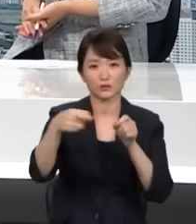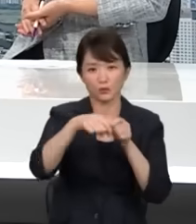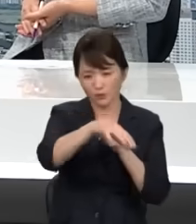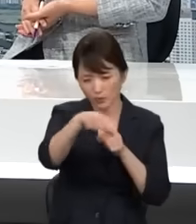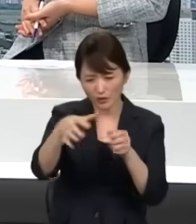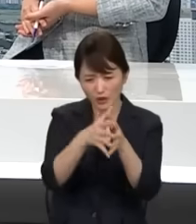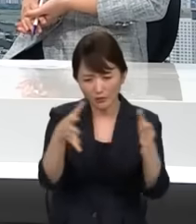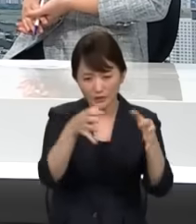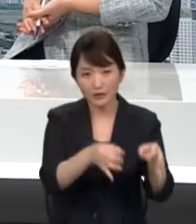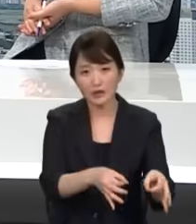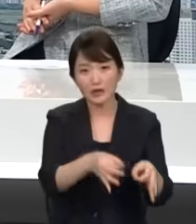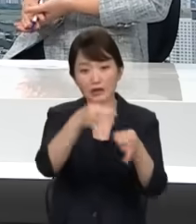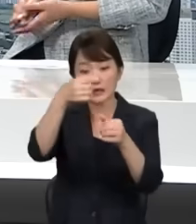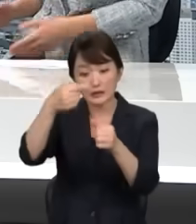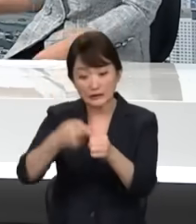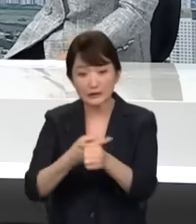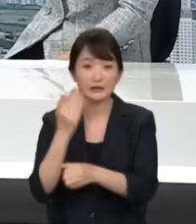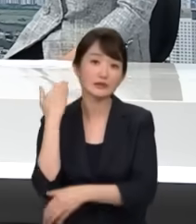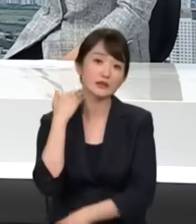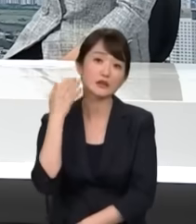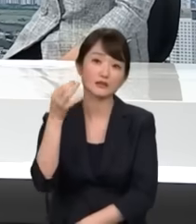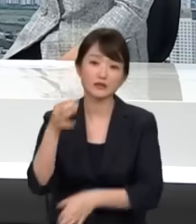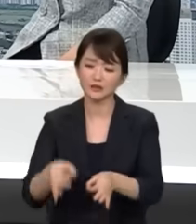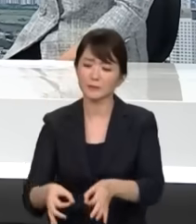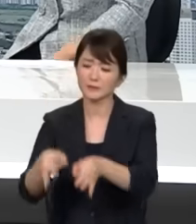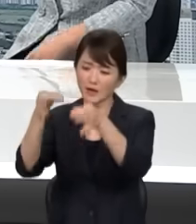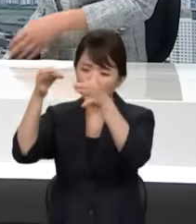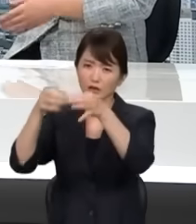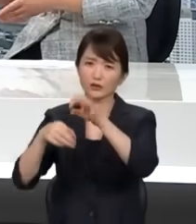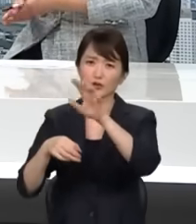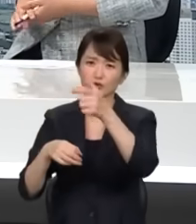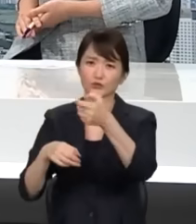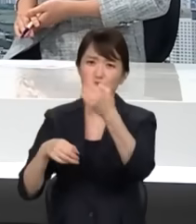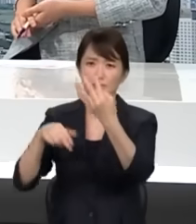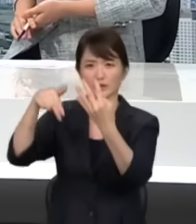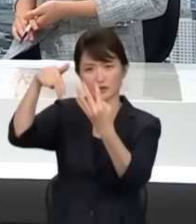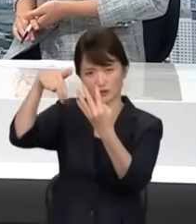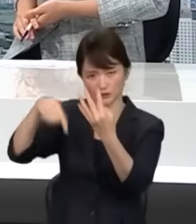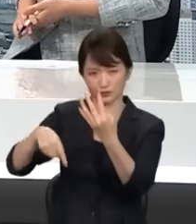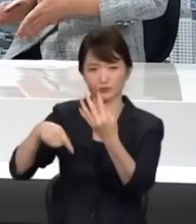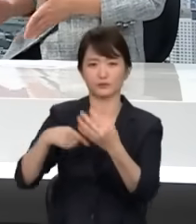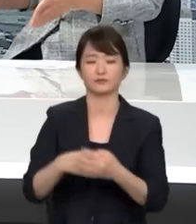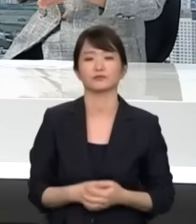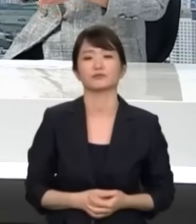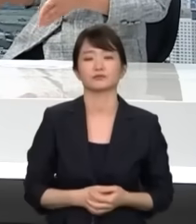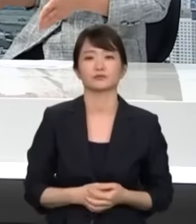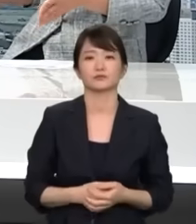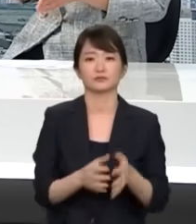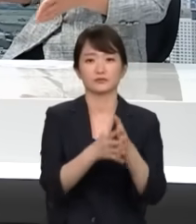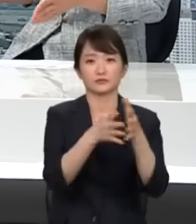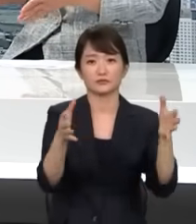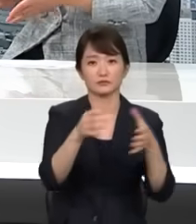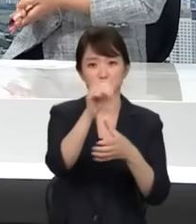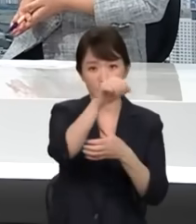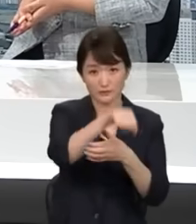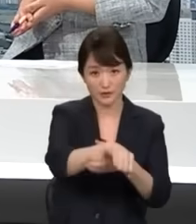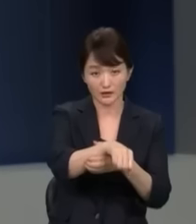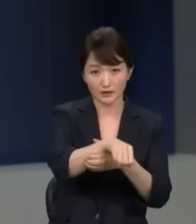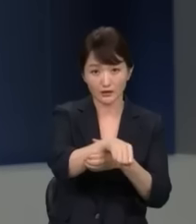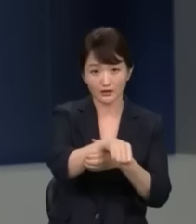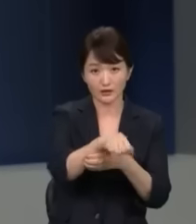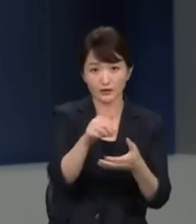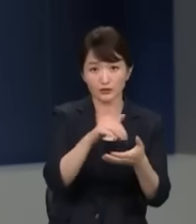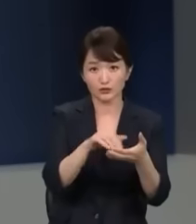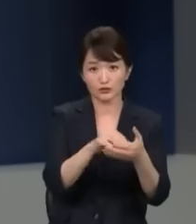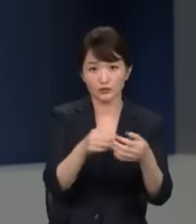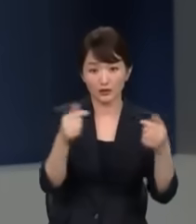집값이 뛰니까 전세 역시 64주째 덩달아 오르고 있는 추세입니다. 여기에 아파트 인허가까지 급격히